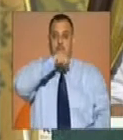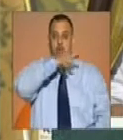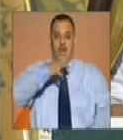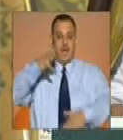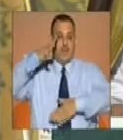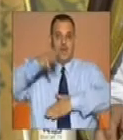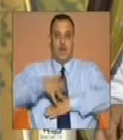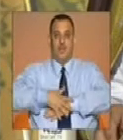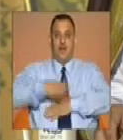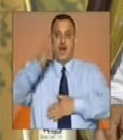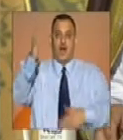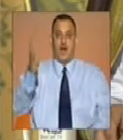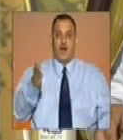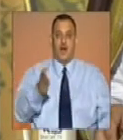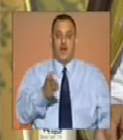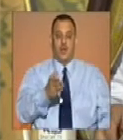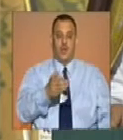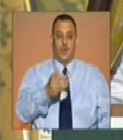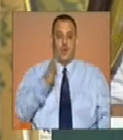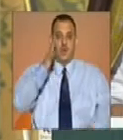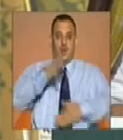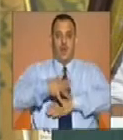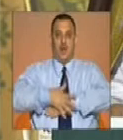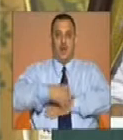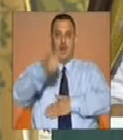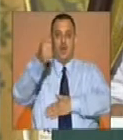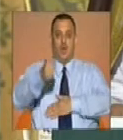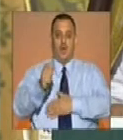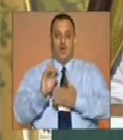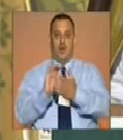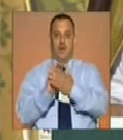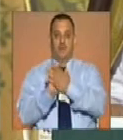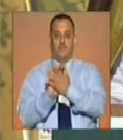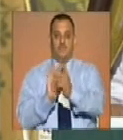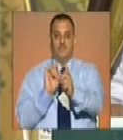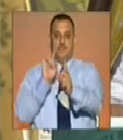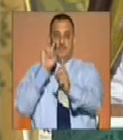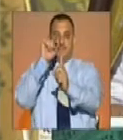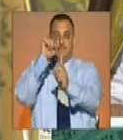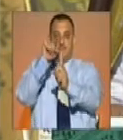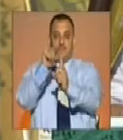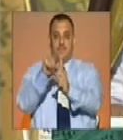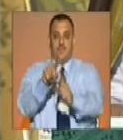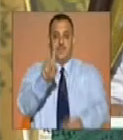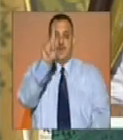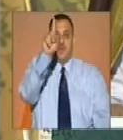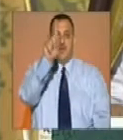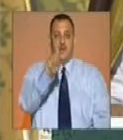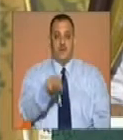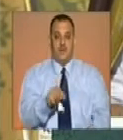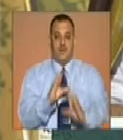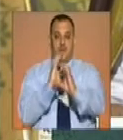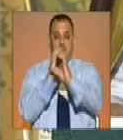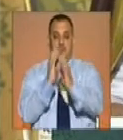عبده ورسوله، إمام المتقين، صلى الله وسلم وبارك عليه وعلى آله وأصحابه والتابعين وعلى من تبعهم